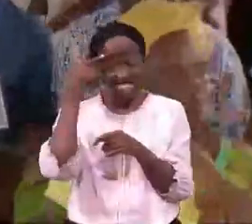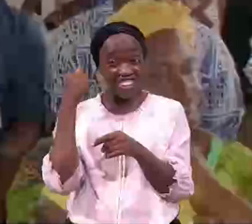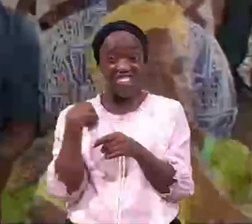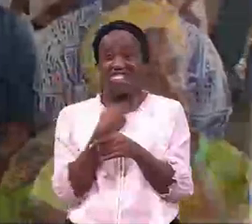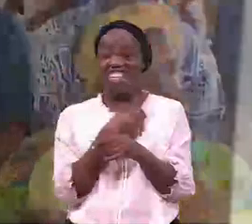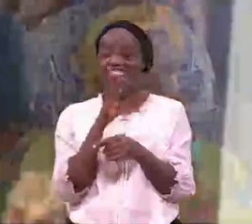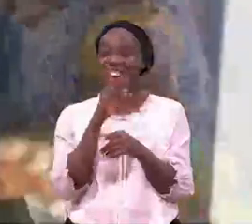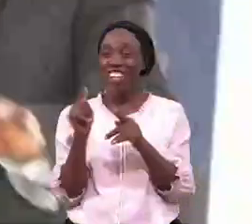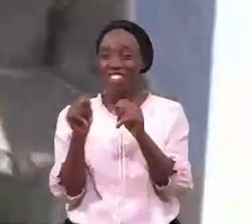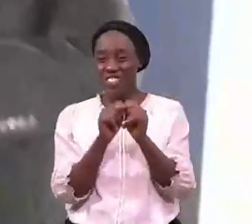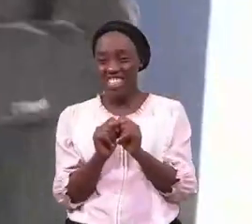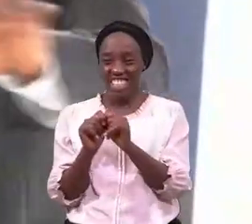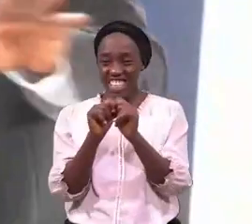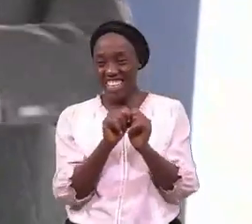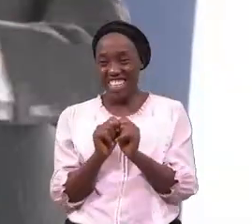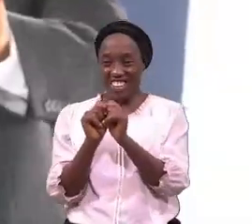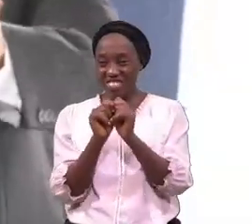Parce que nous sommes ensemble.